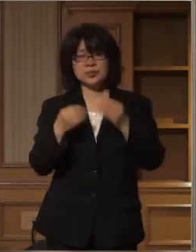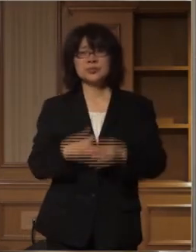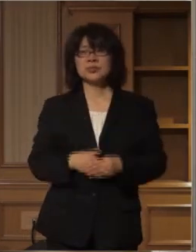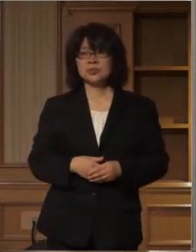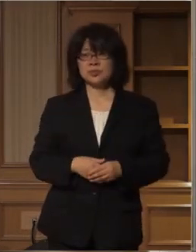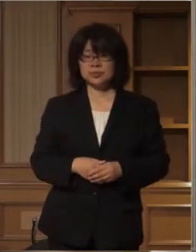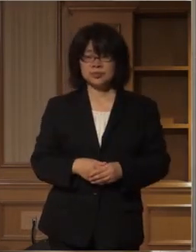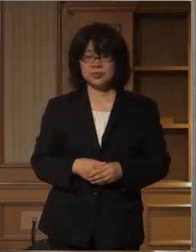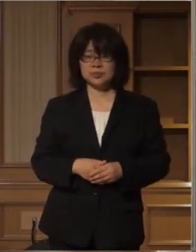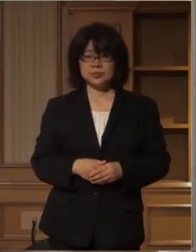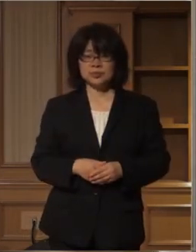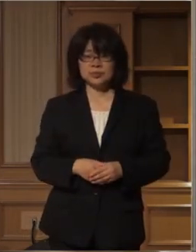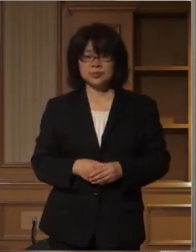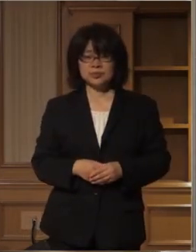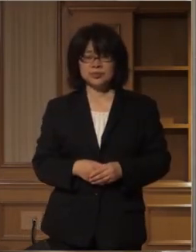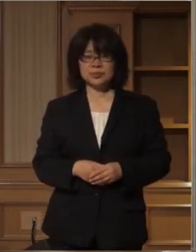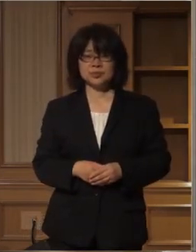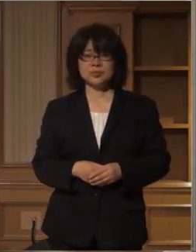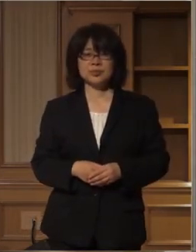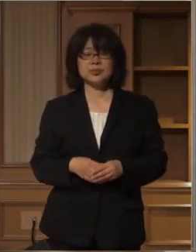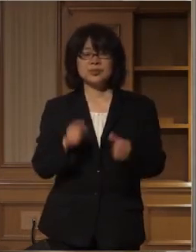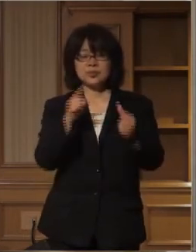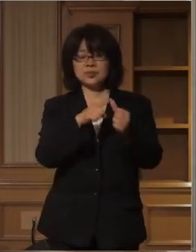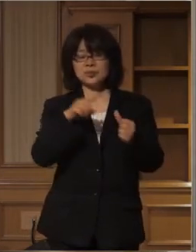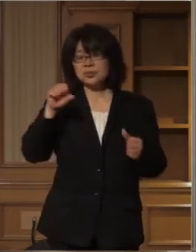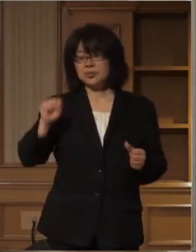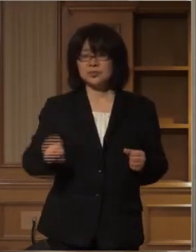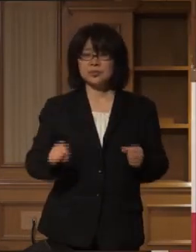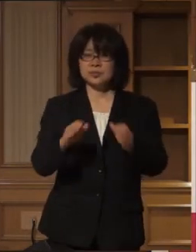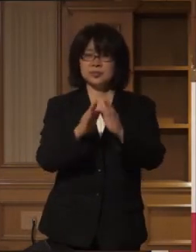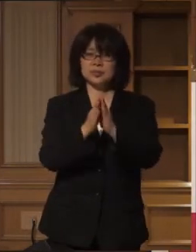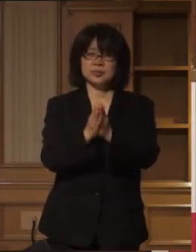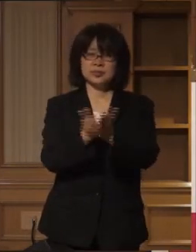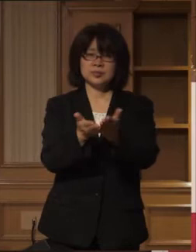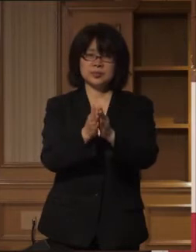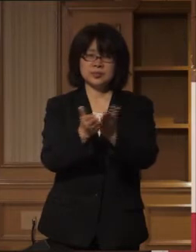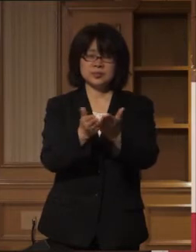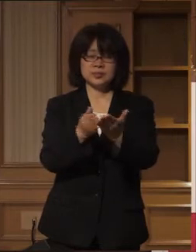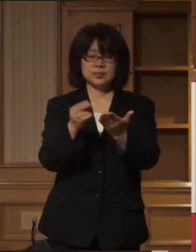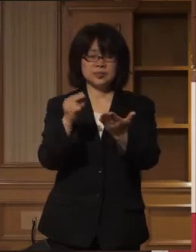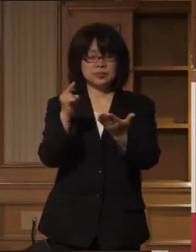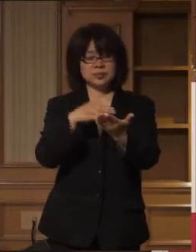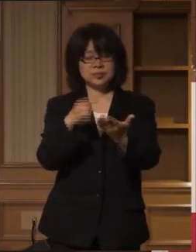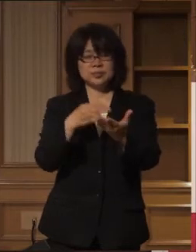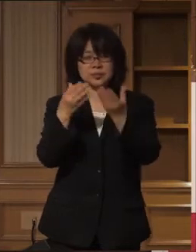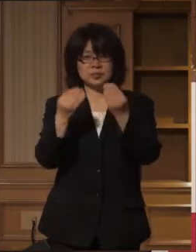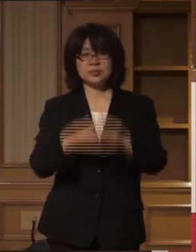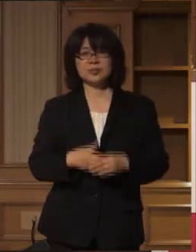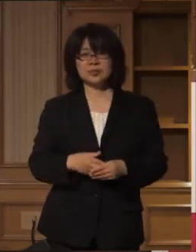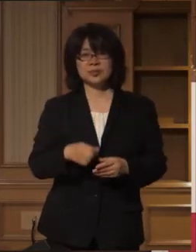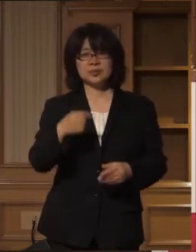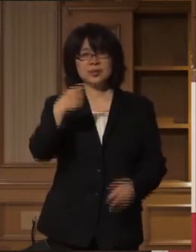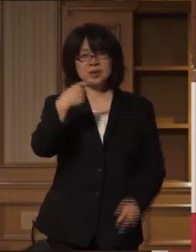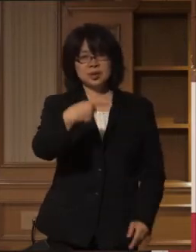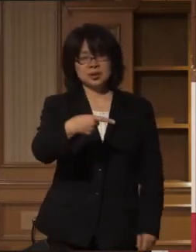なんかその1700の教会のリーダーのプラビオ・